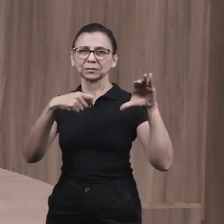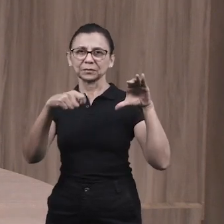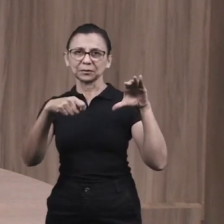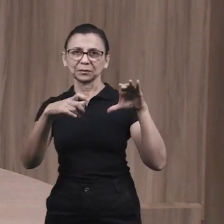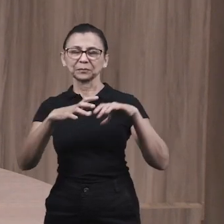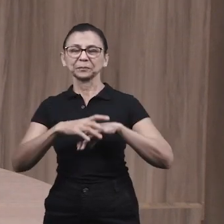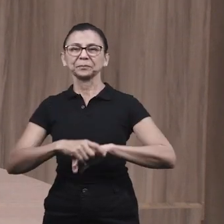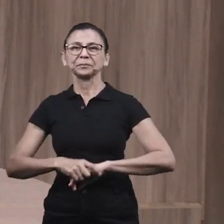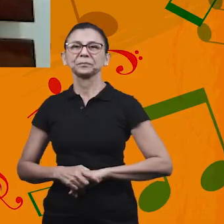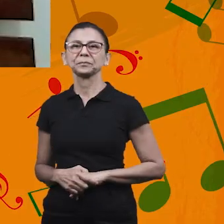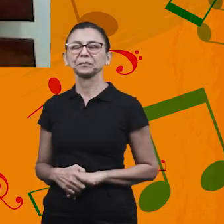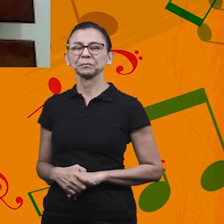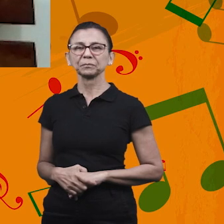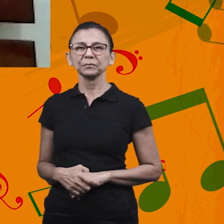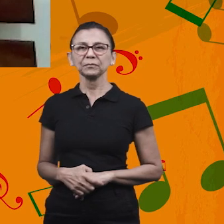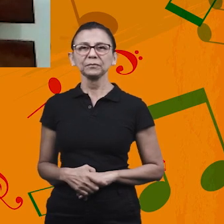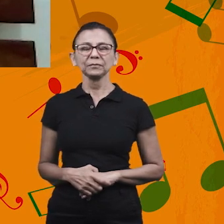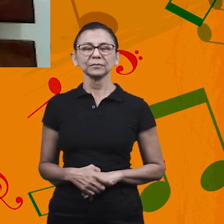les autres présentations.